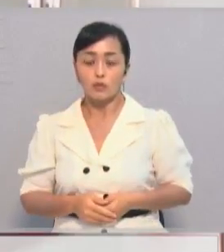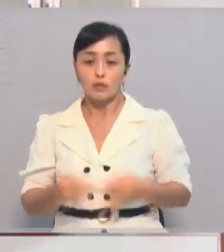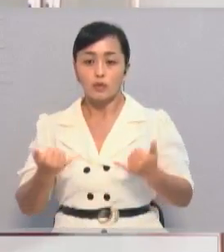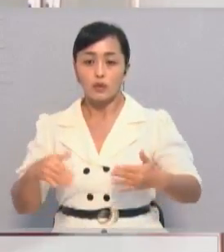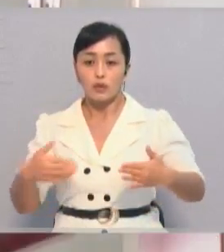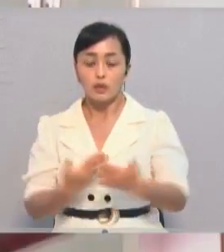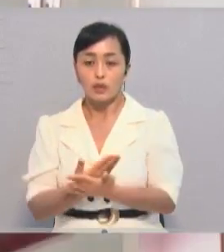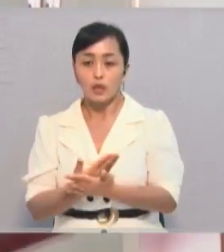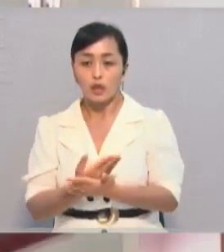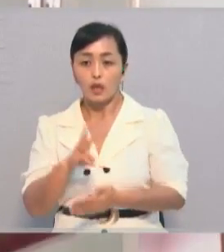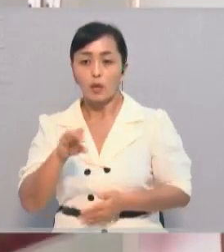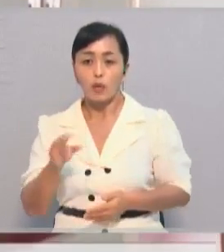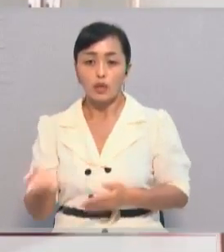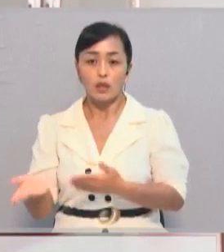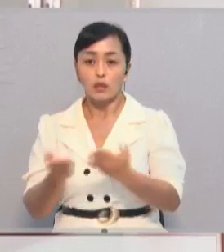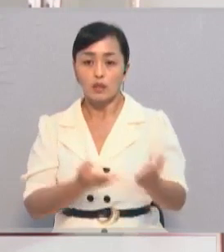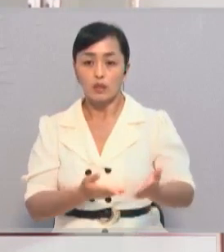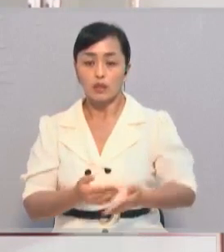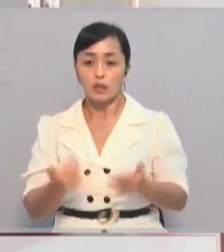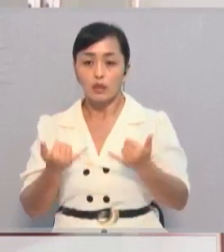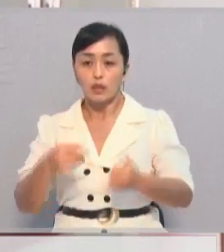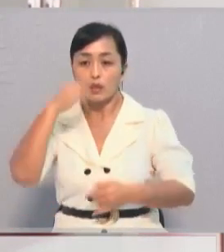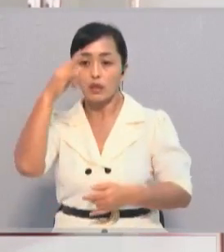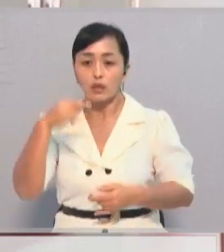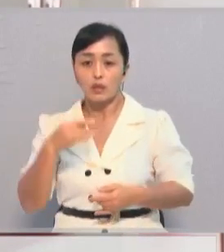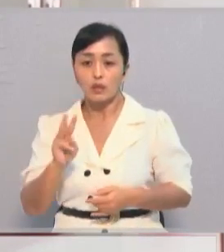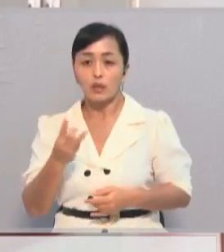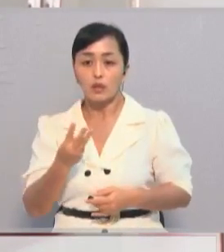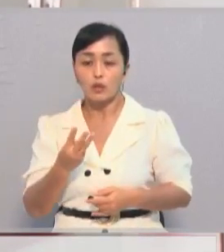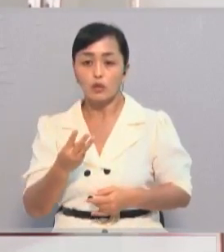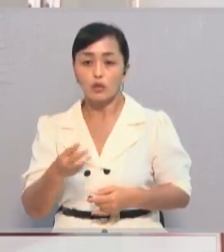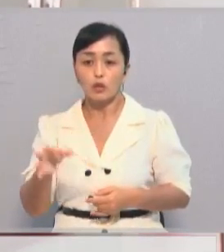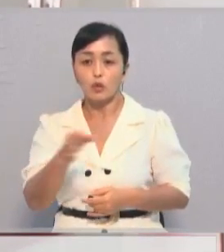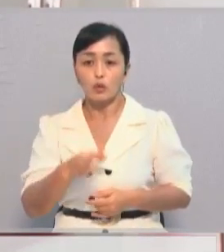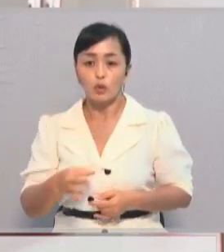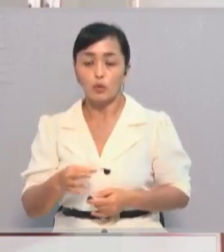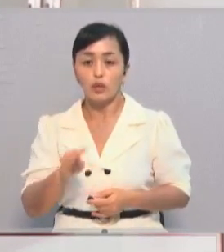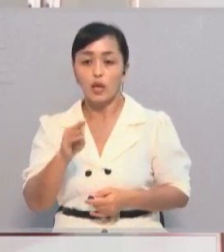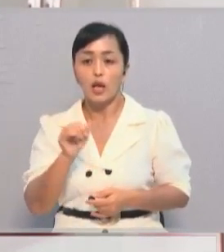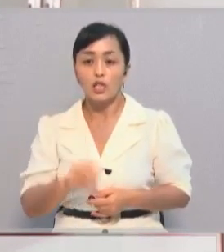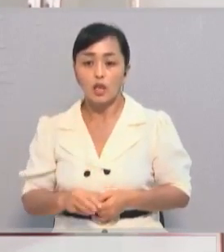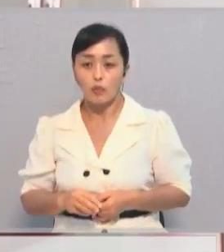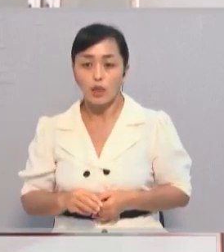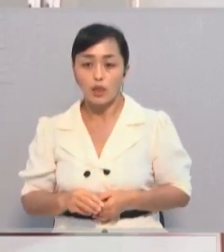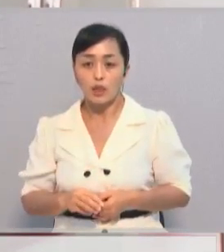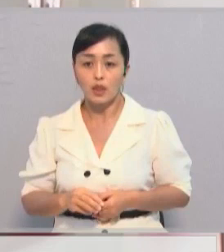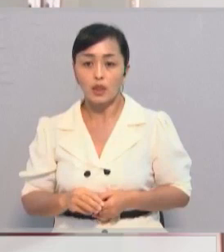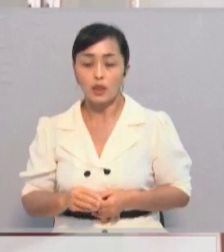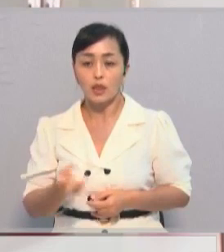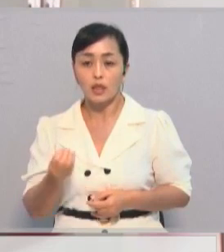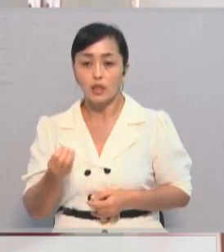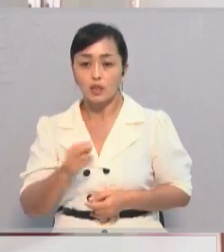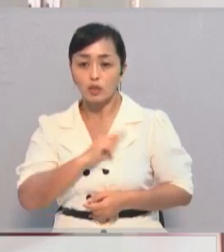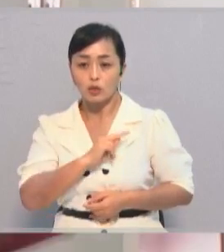модель, өйткені қазір Қазақстанда 3 енді облыста, енді Жамбыл облысында осы типті